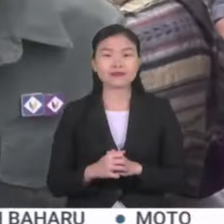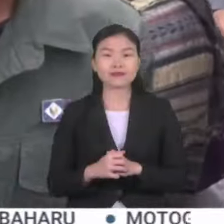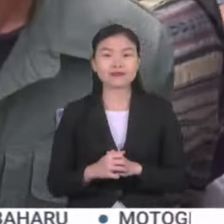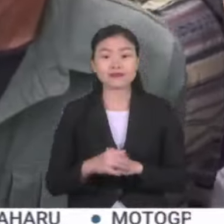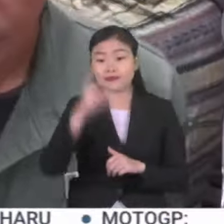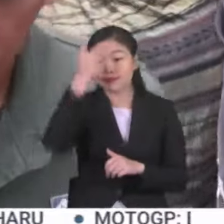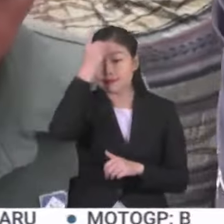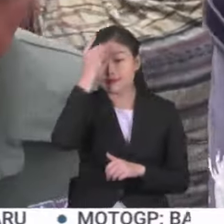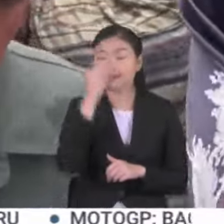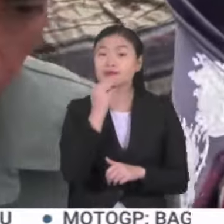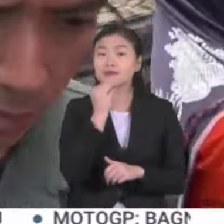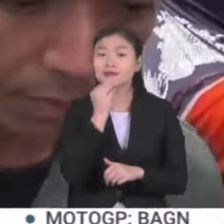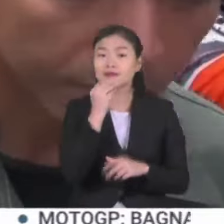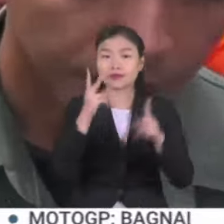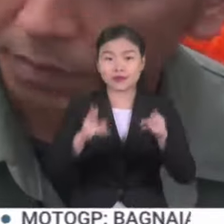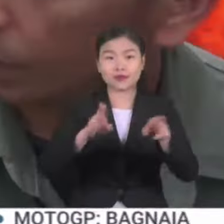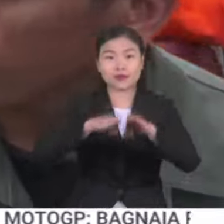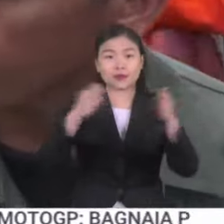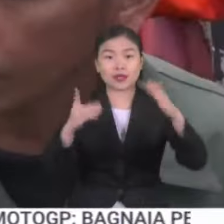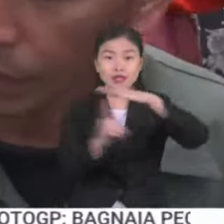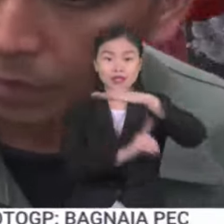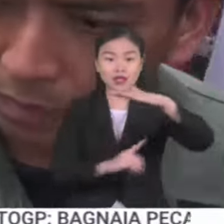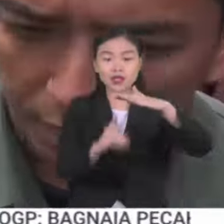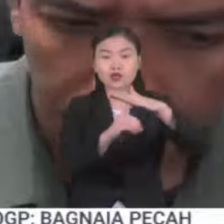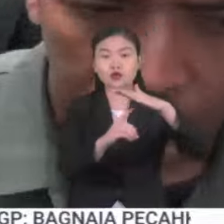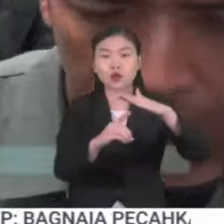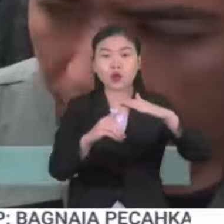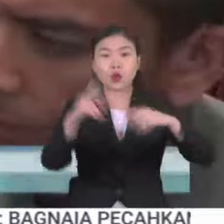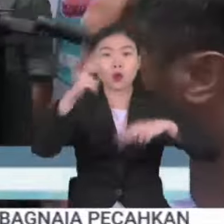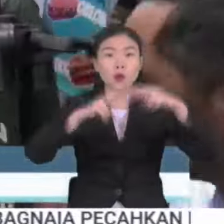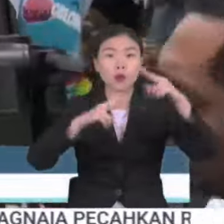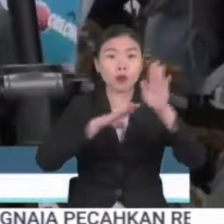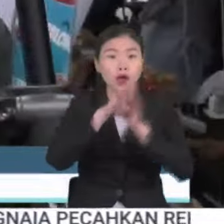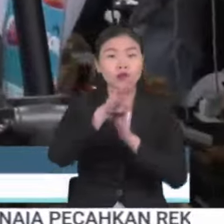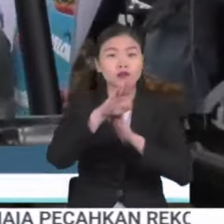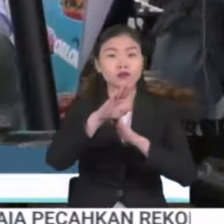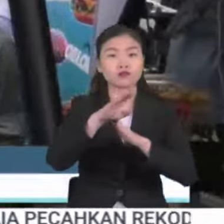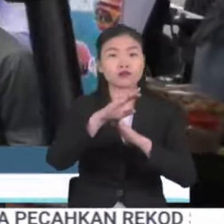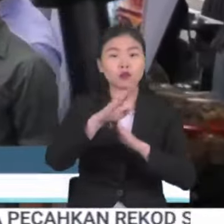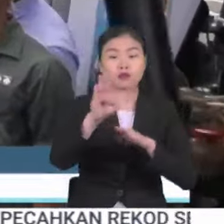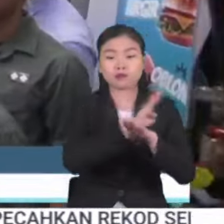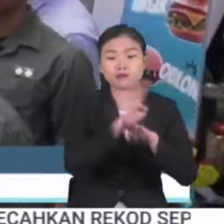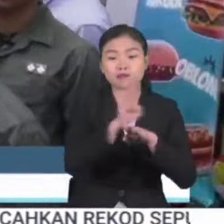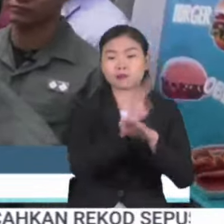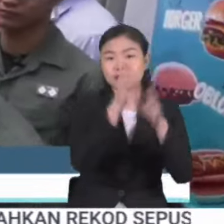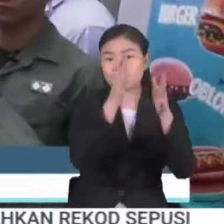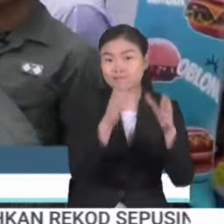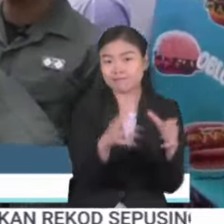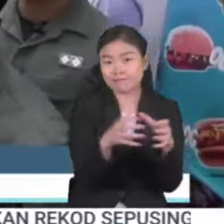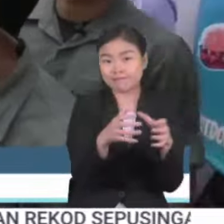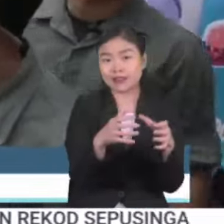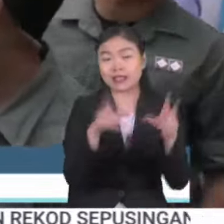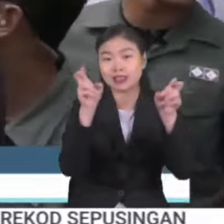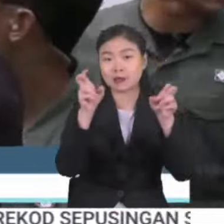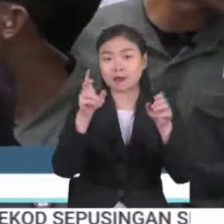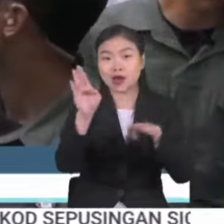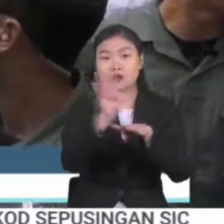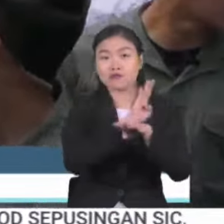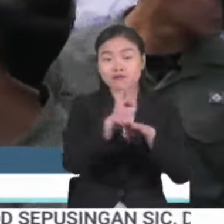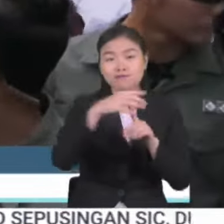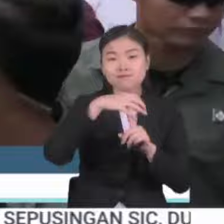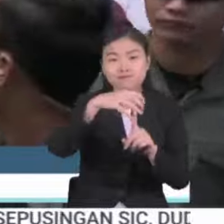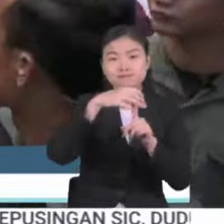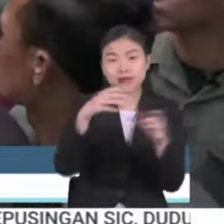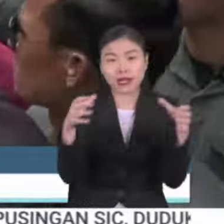Pada majlis itu, Dato' Sri Anwar melancarkan dasar pembangunan penjajah dan peniaga kecil negara 2030 dengan tema Penjajah dan